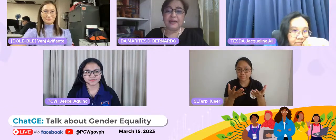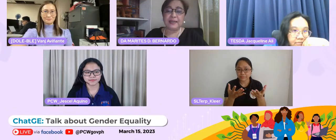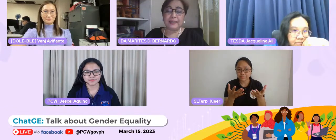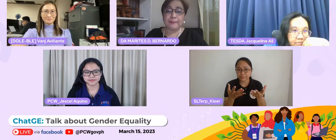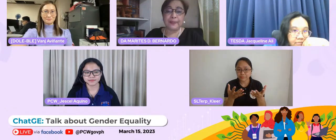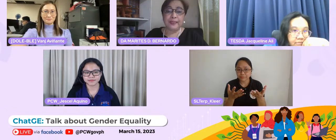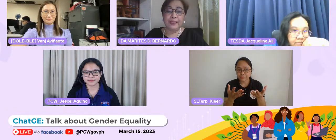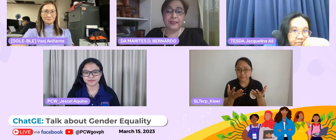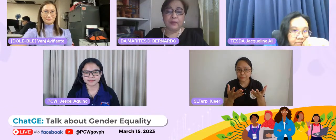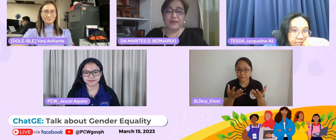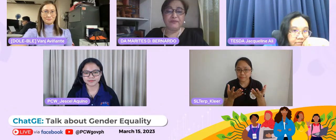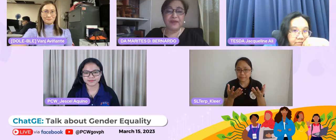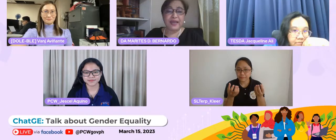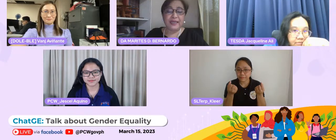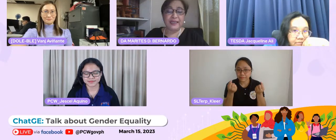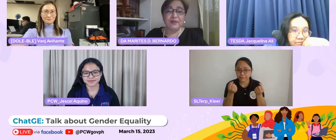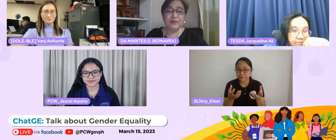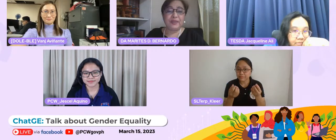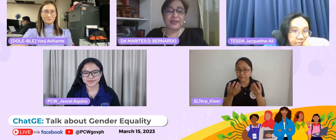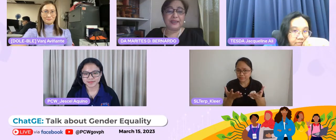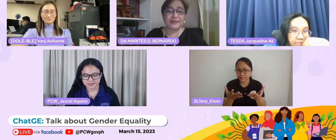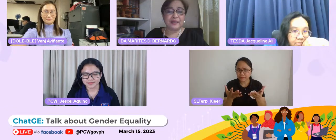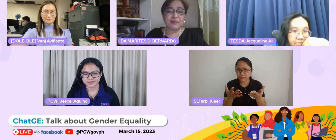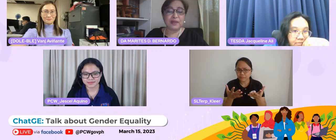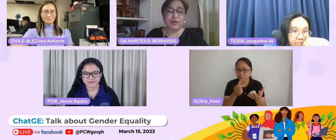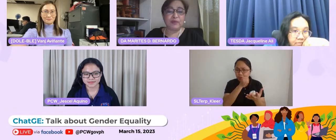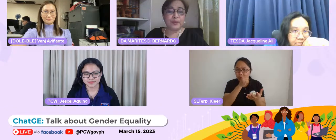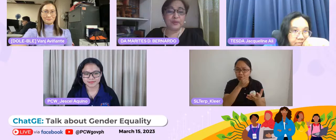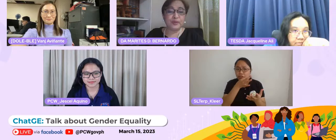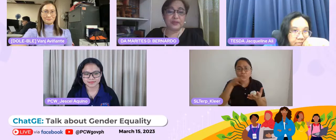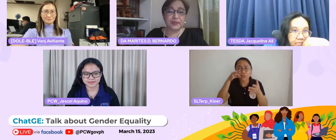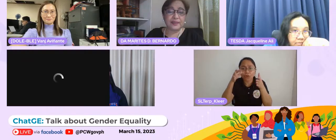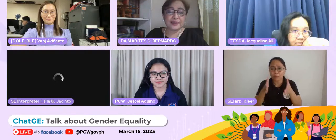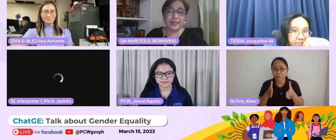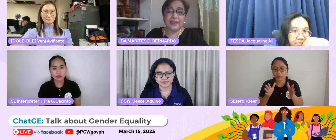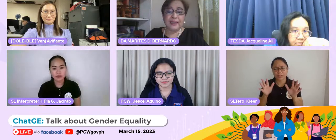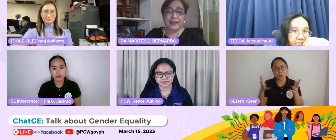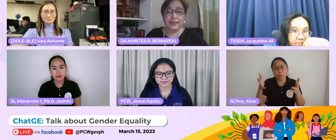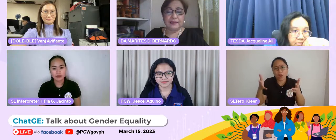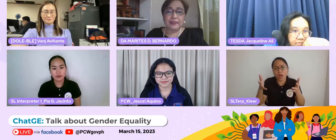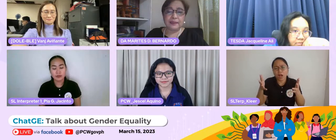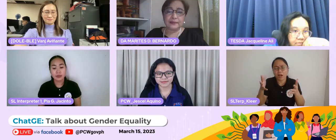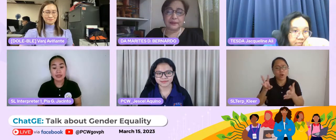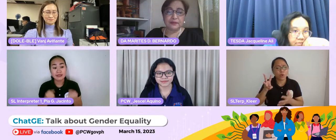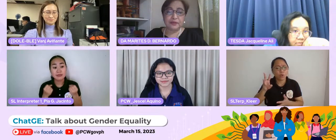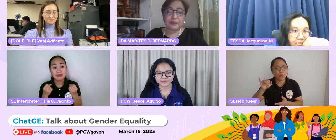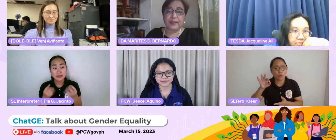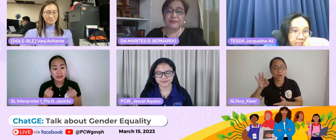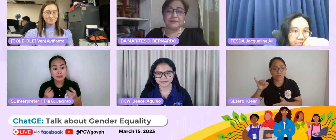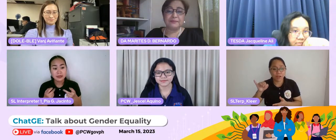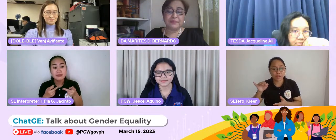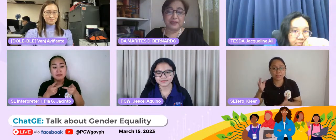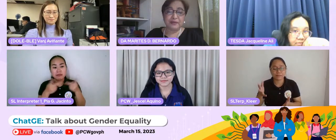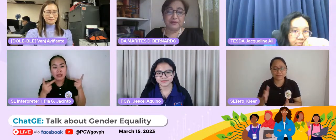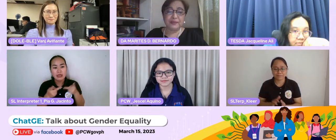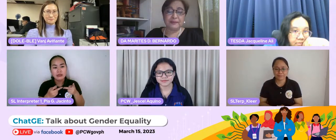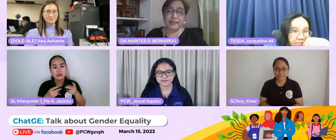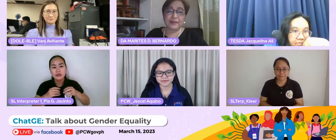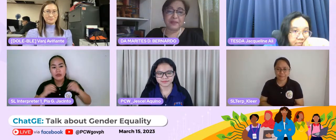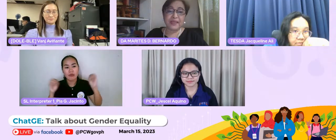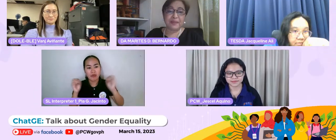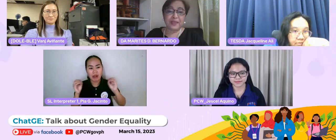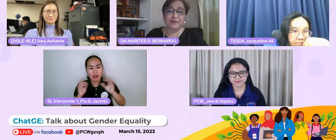walang mga wifi, wala rin silang mga computers, and siguro ang